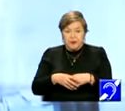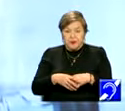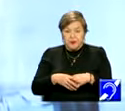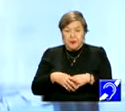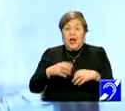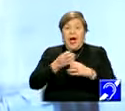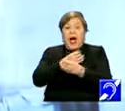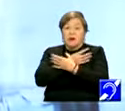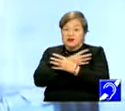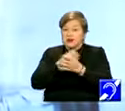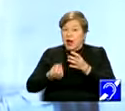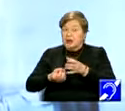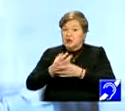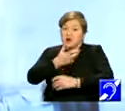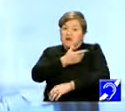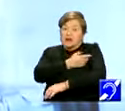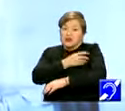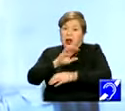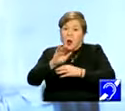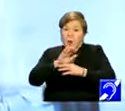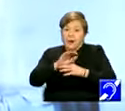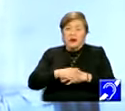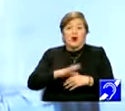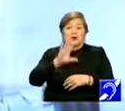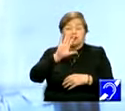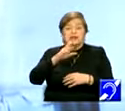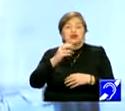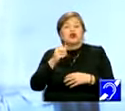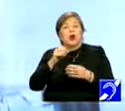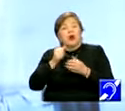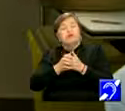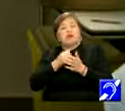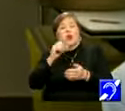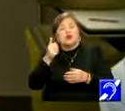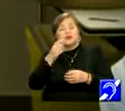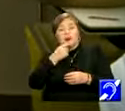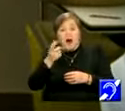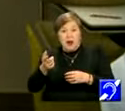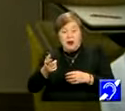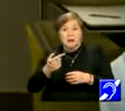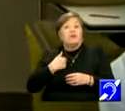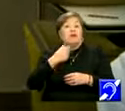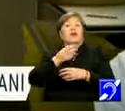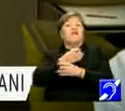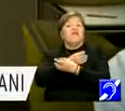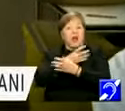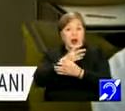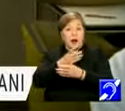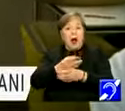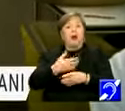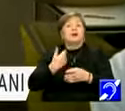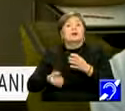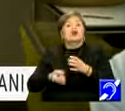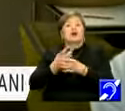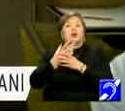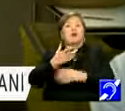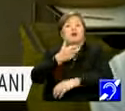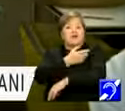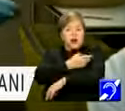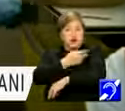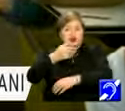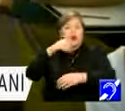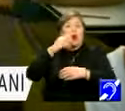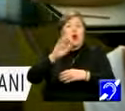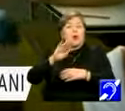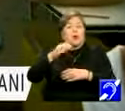În Austria a început vaccinarea copiilor din categoria de vârstă 5-11 ani. Autoritățile din Viena demaraseră deja inocularea copiilor de sub 12